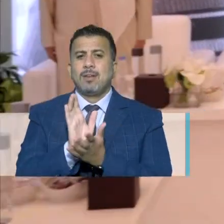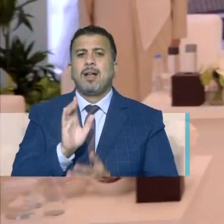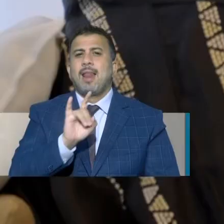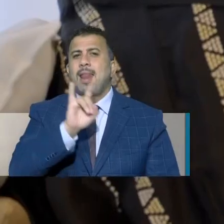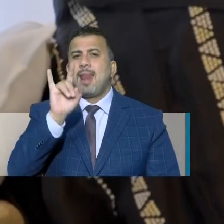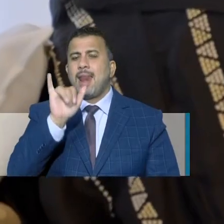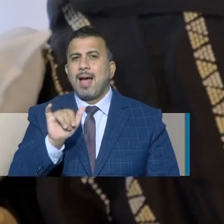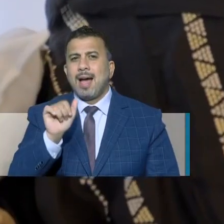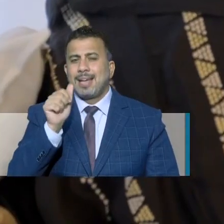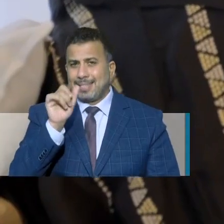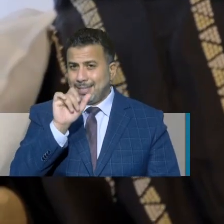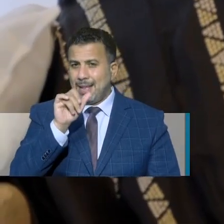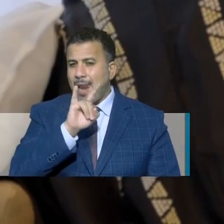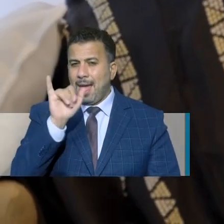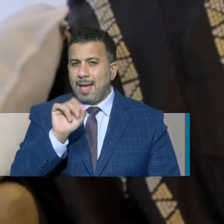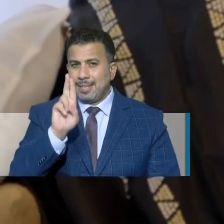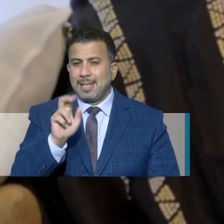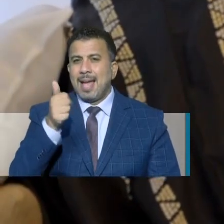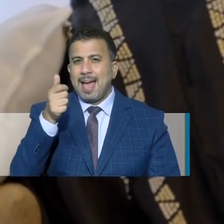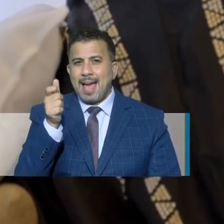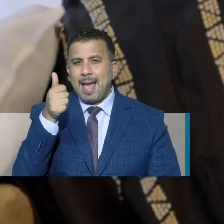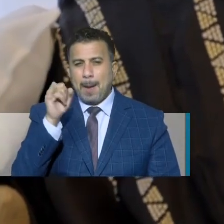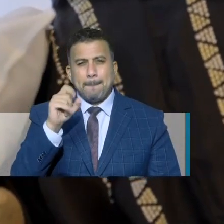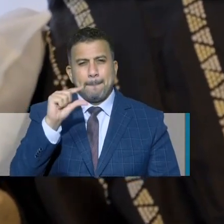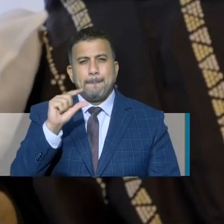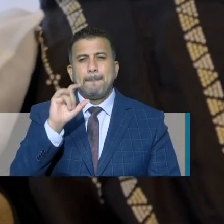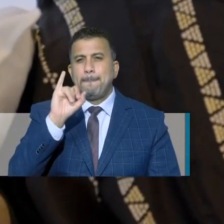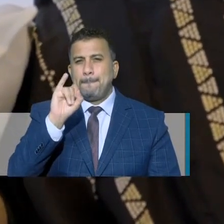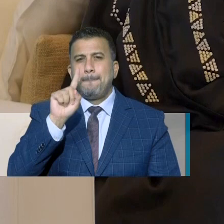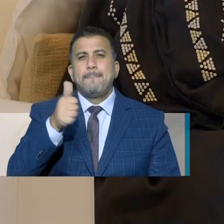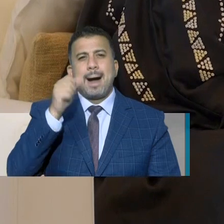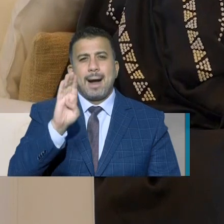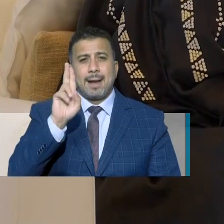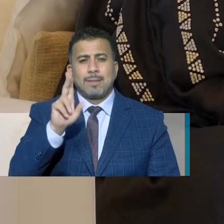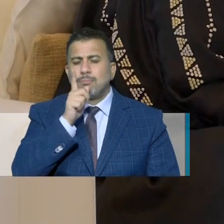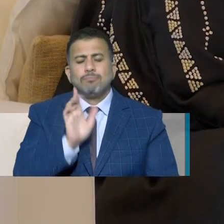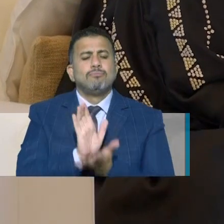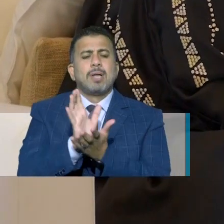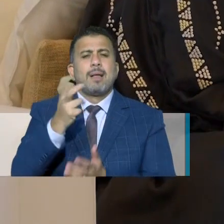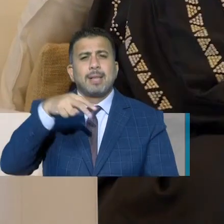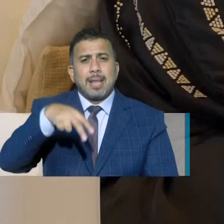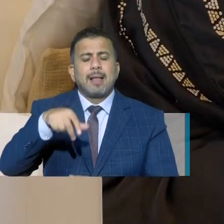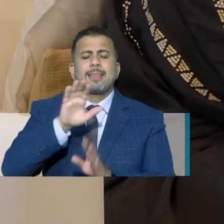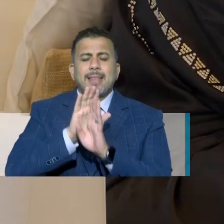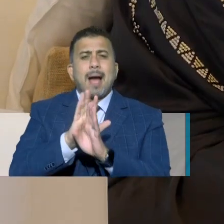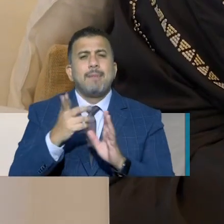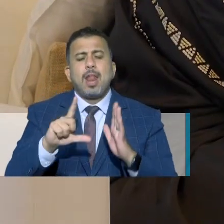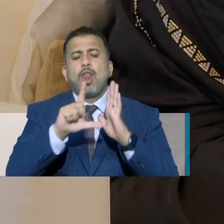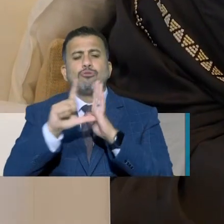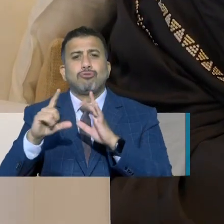لايد ايد امباكت الفائزه بالدوره الثامنه من جائزه الشارقه الدوليه لمناصري ودعم